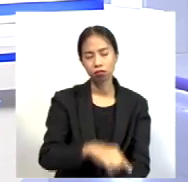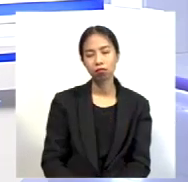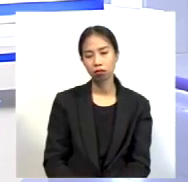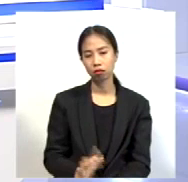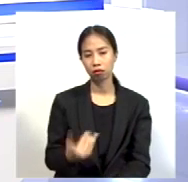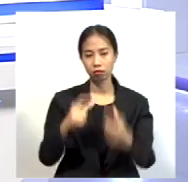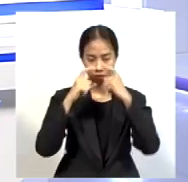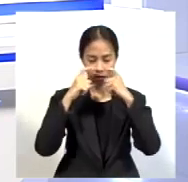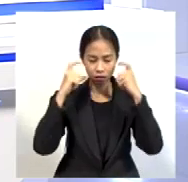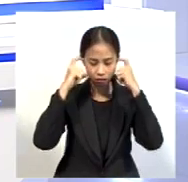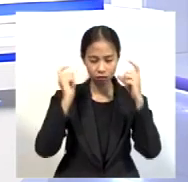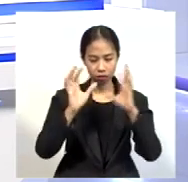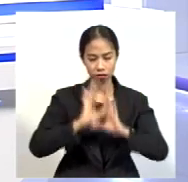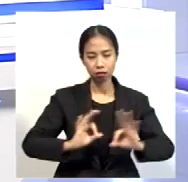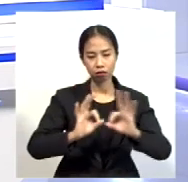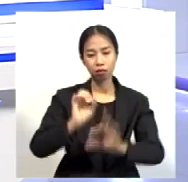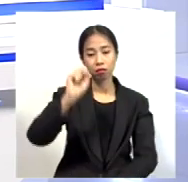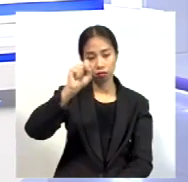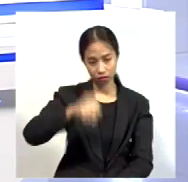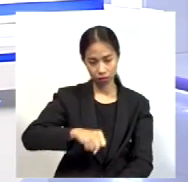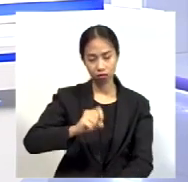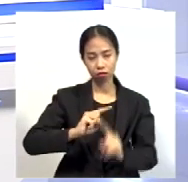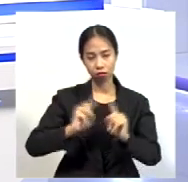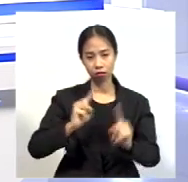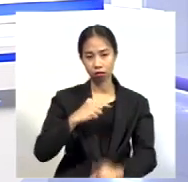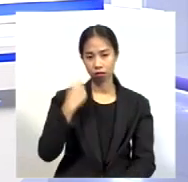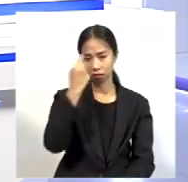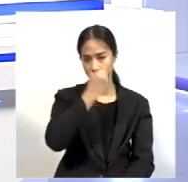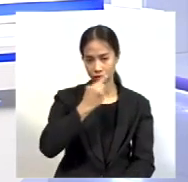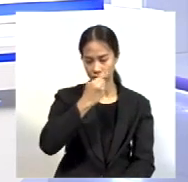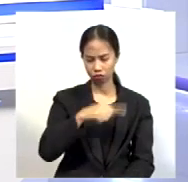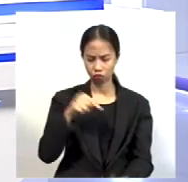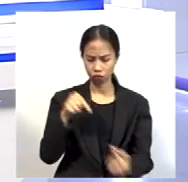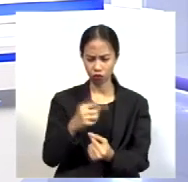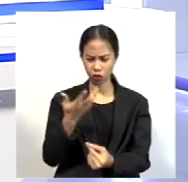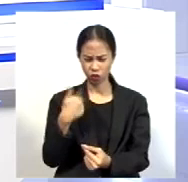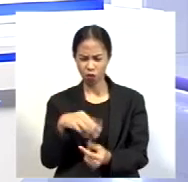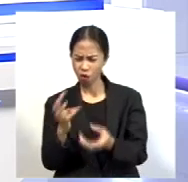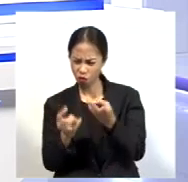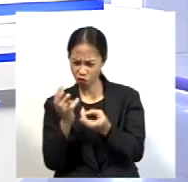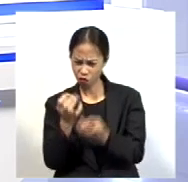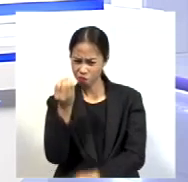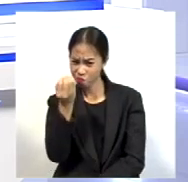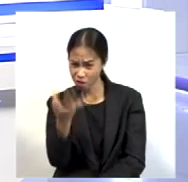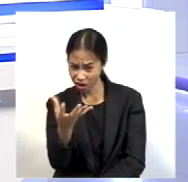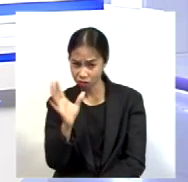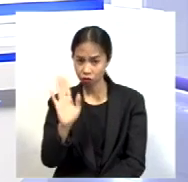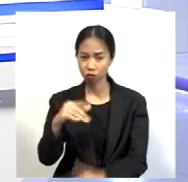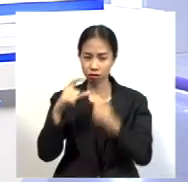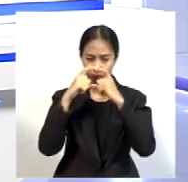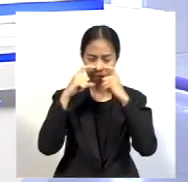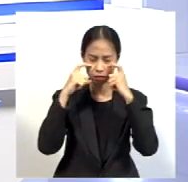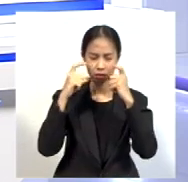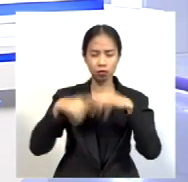ากก็สำคัญเช่นกันคุณผู้ชมท่านใดนะคะที่อยู่ในพื้นที่ที่มีค่าฝุ่นสูงมากๆเนี่ยหน้ากากอนามัยที่เป็นหน้ากากธรรมด